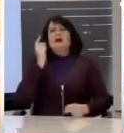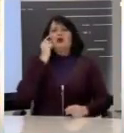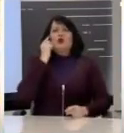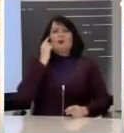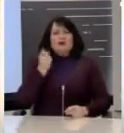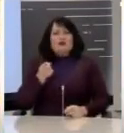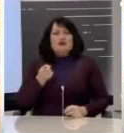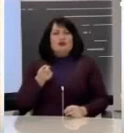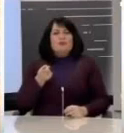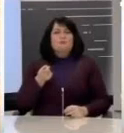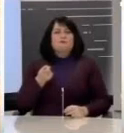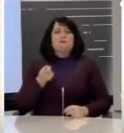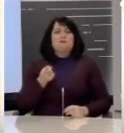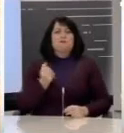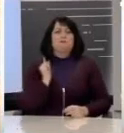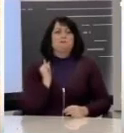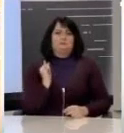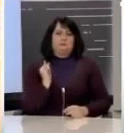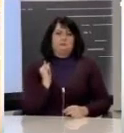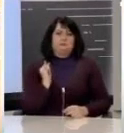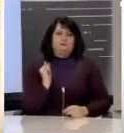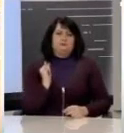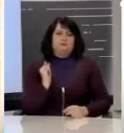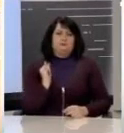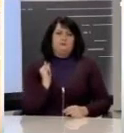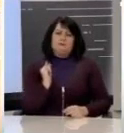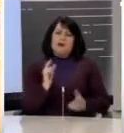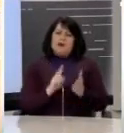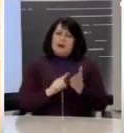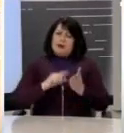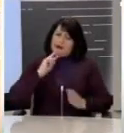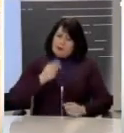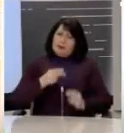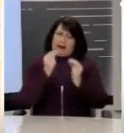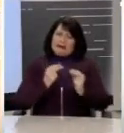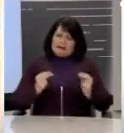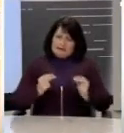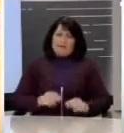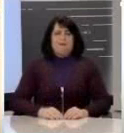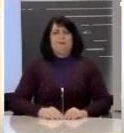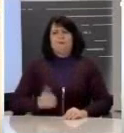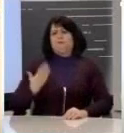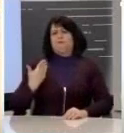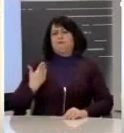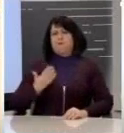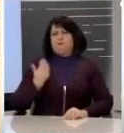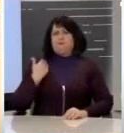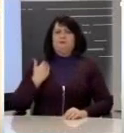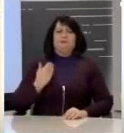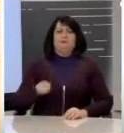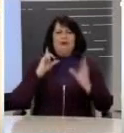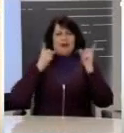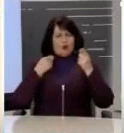ότι ακόμα παραμένει επίδικο. Το τελευταίο διάστημα ακούω από την πλευρά της